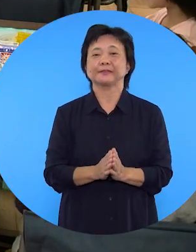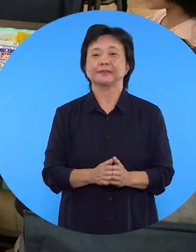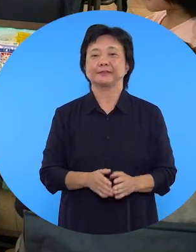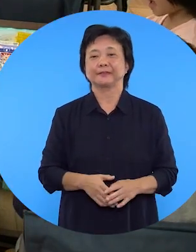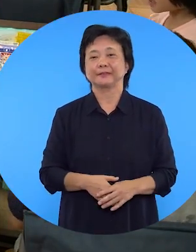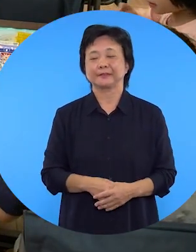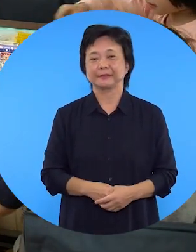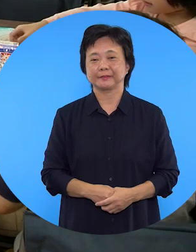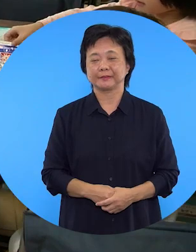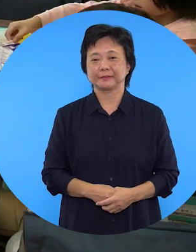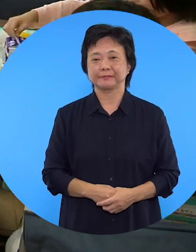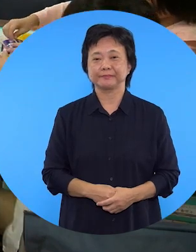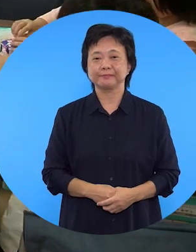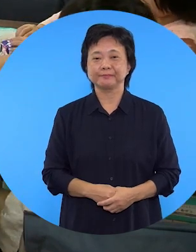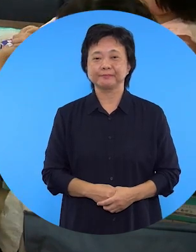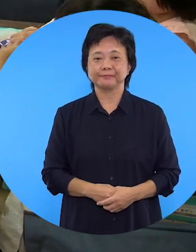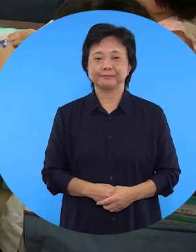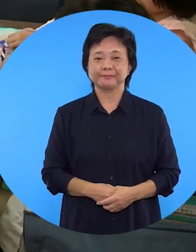yeah